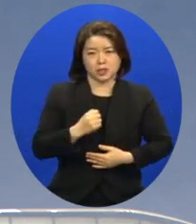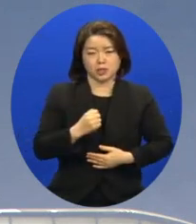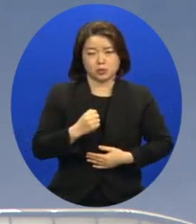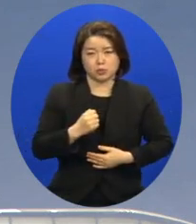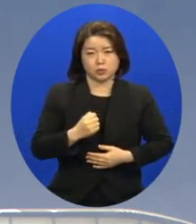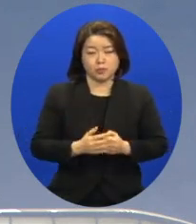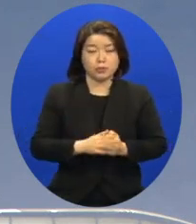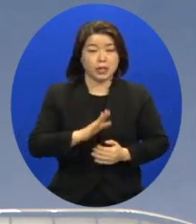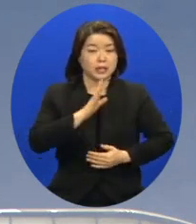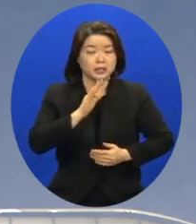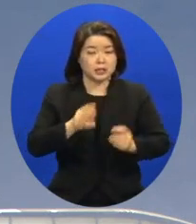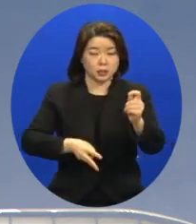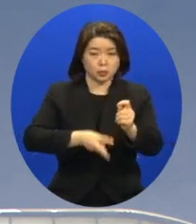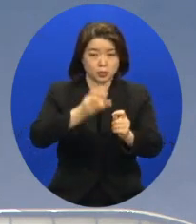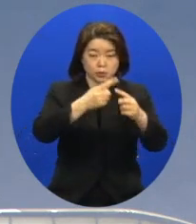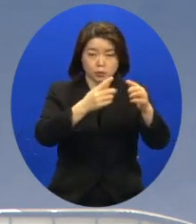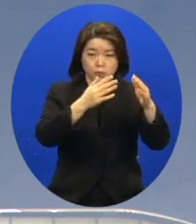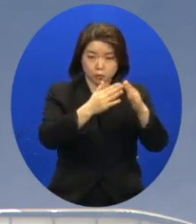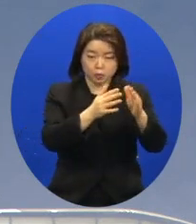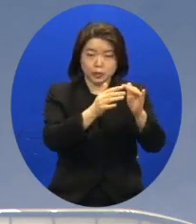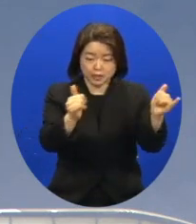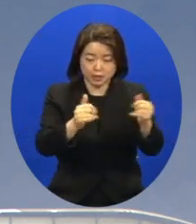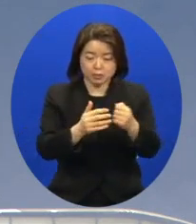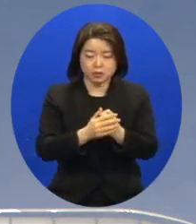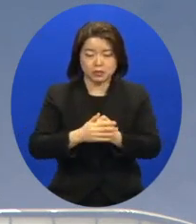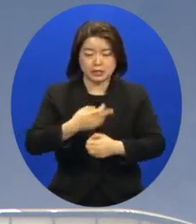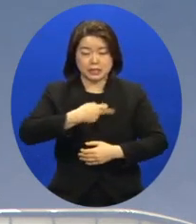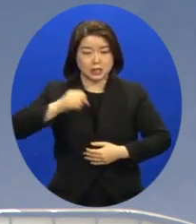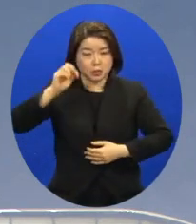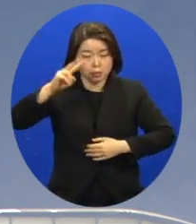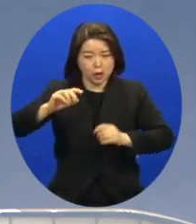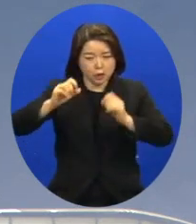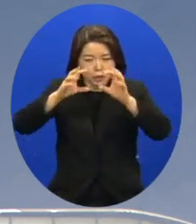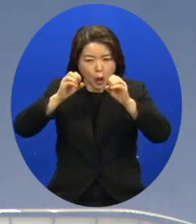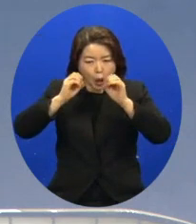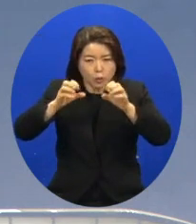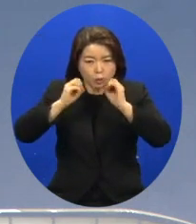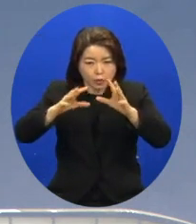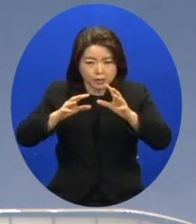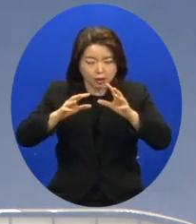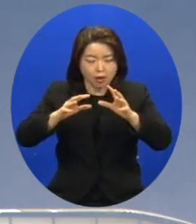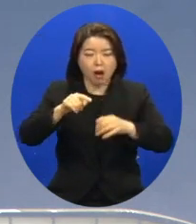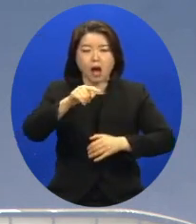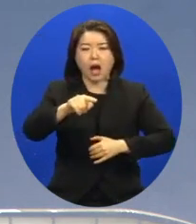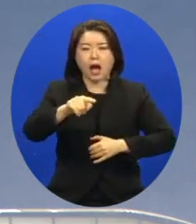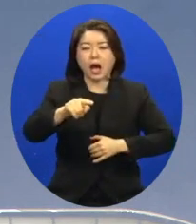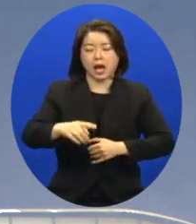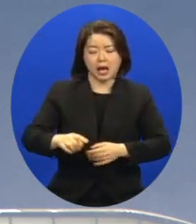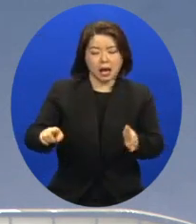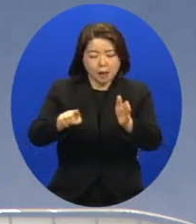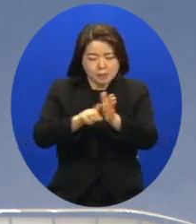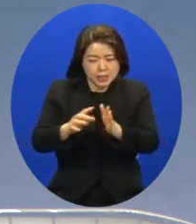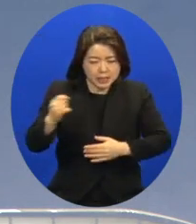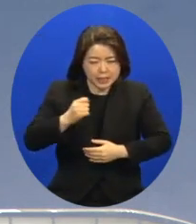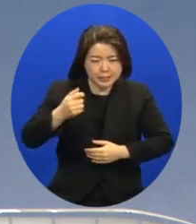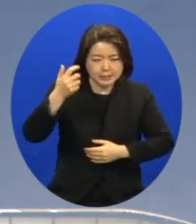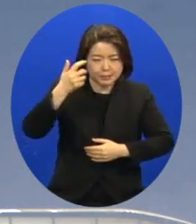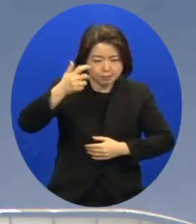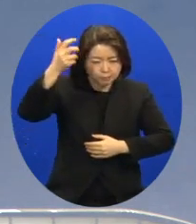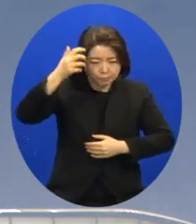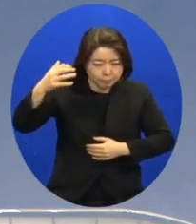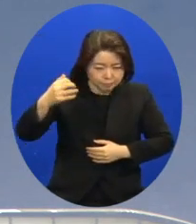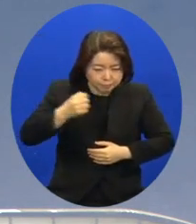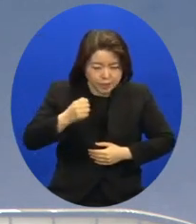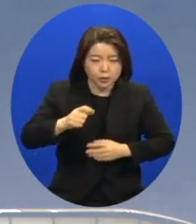고린도 교회 교인들은 사도 바울이 전도해서 그들이 예수를 믿고 영생을 얻었습니다. 영적으로는 사도